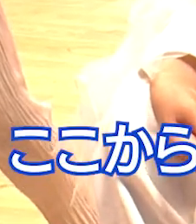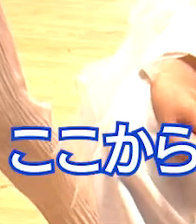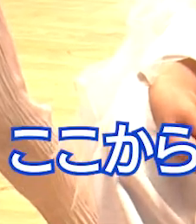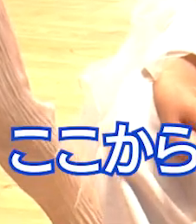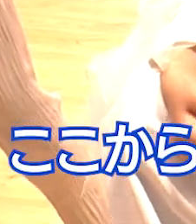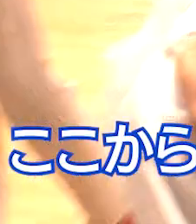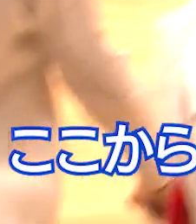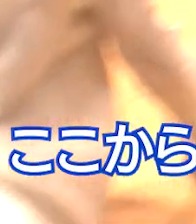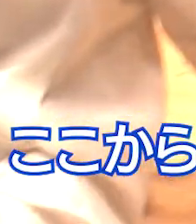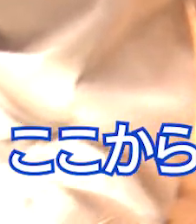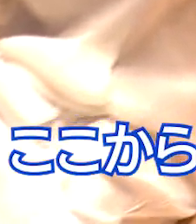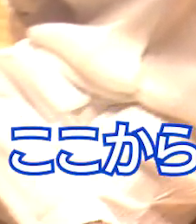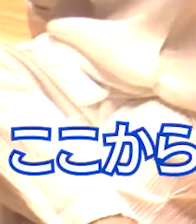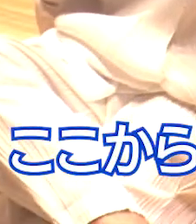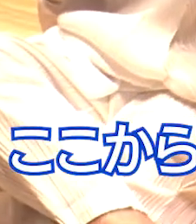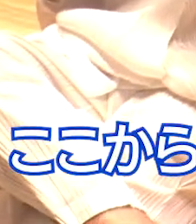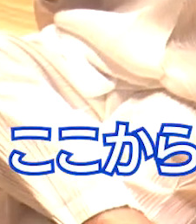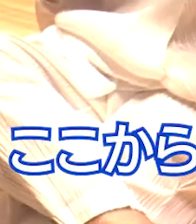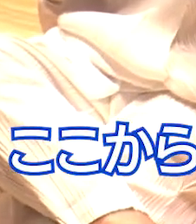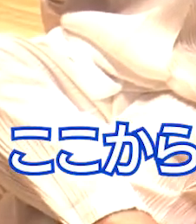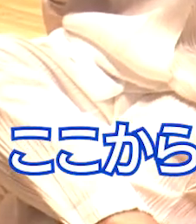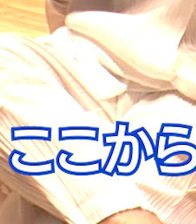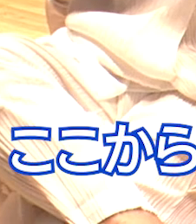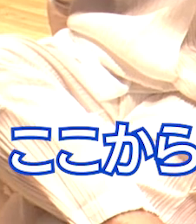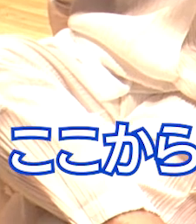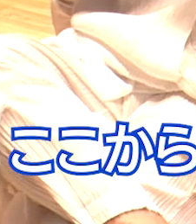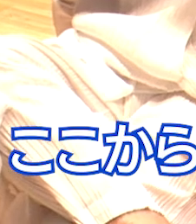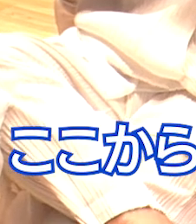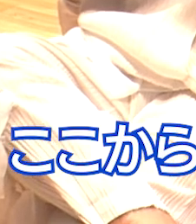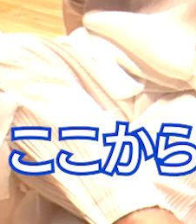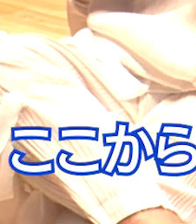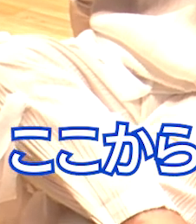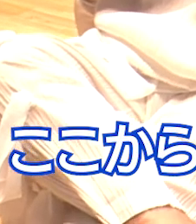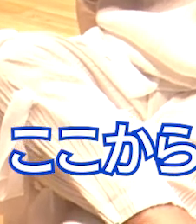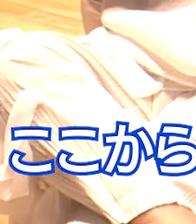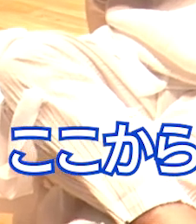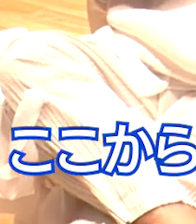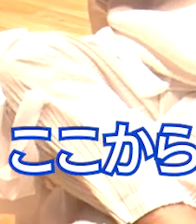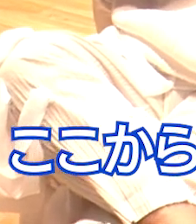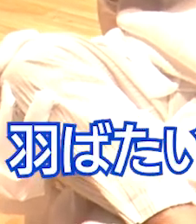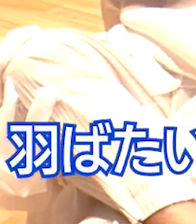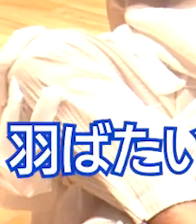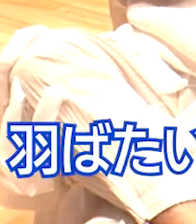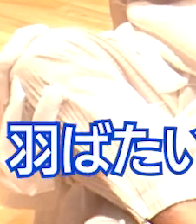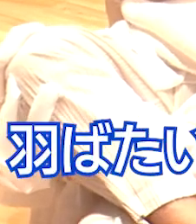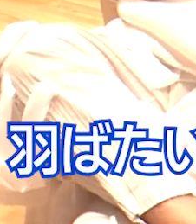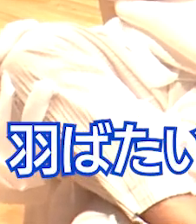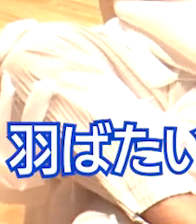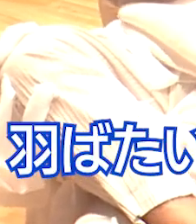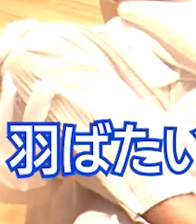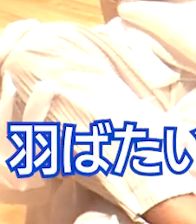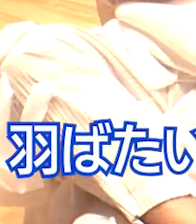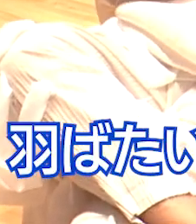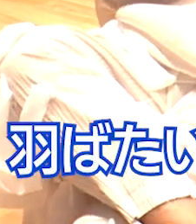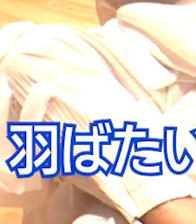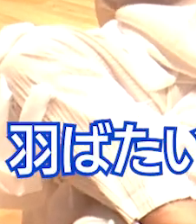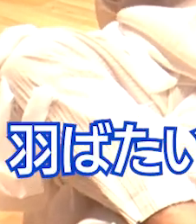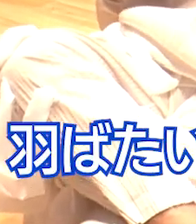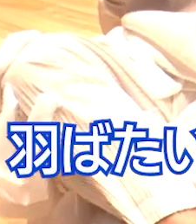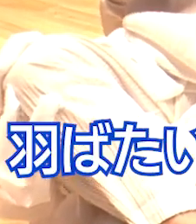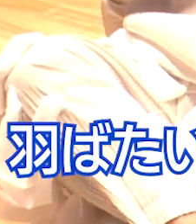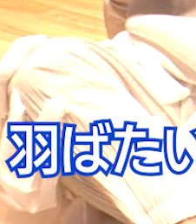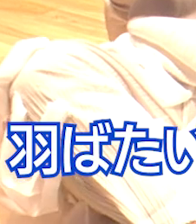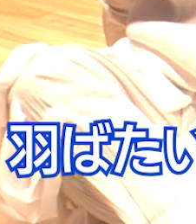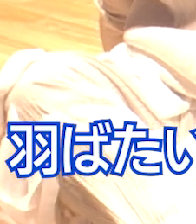ここからねその優しいね純粋なーこー翼を用いずつ羽ばたいていってほしいなんて思ってい